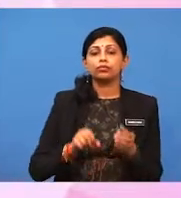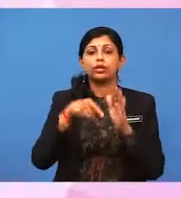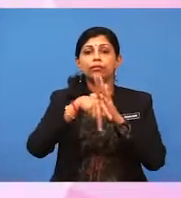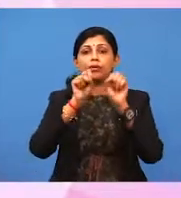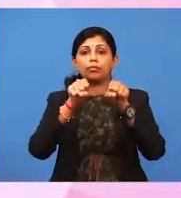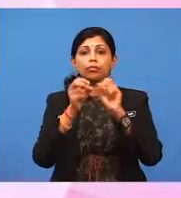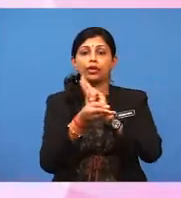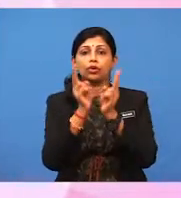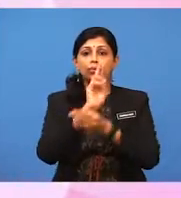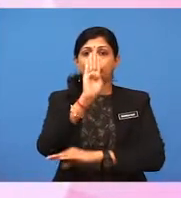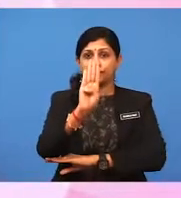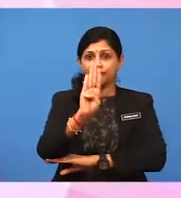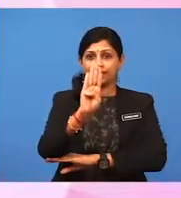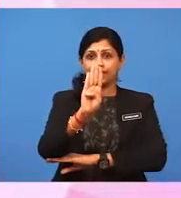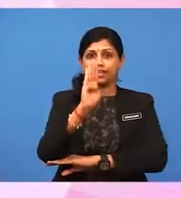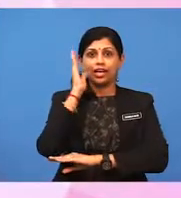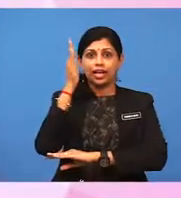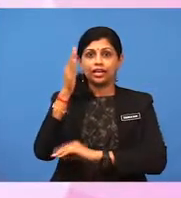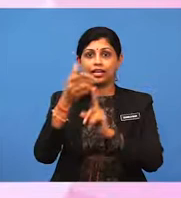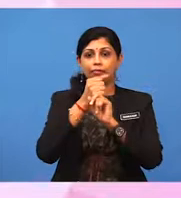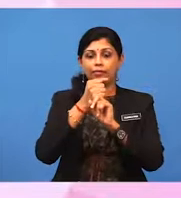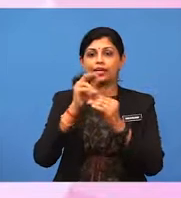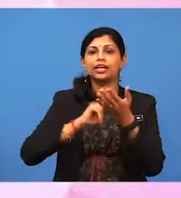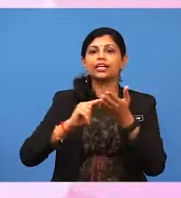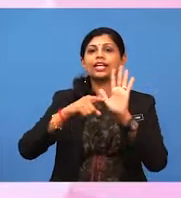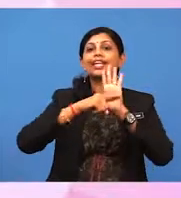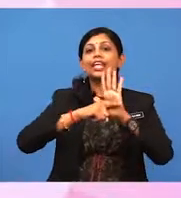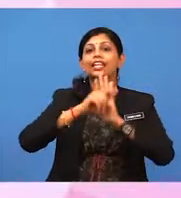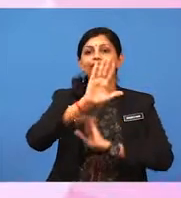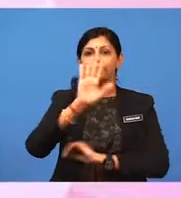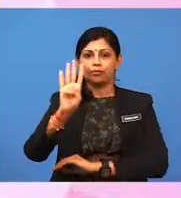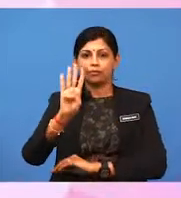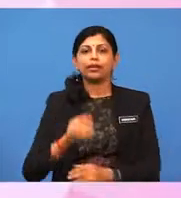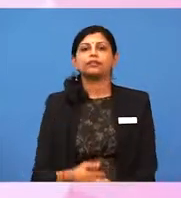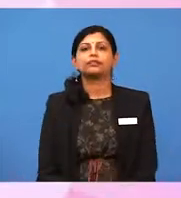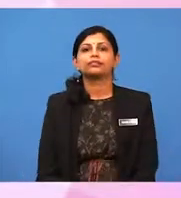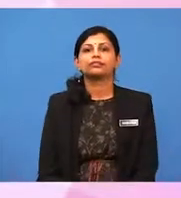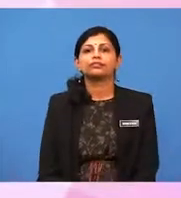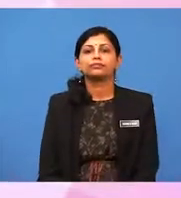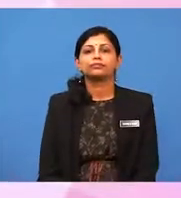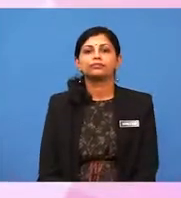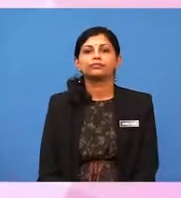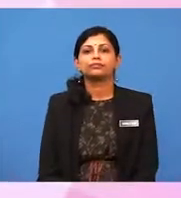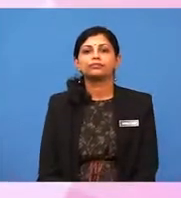berikut. Pemboleh ubah B akan memegang nilai -54.